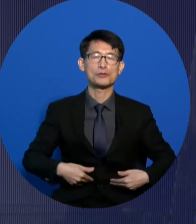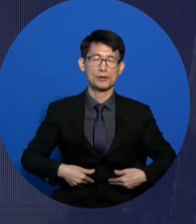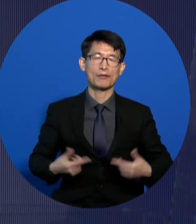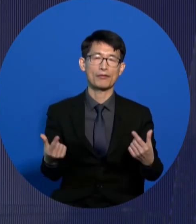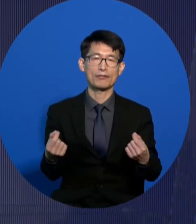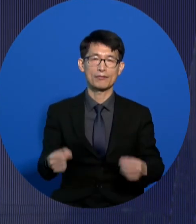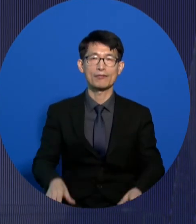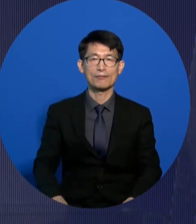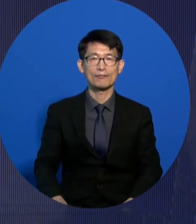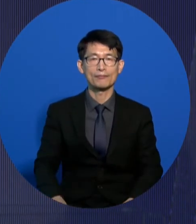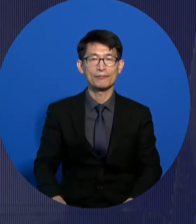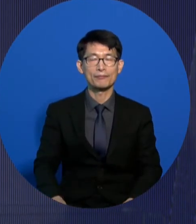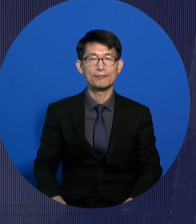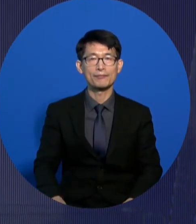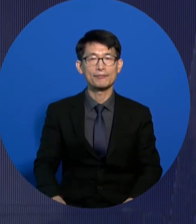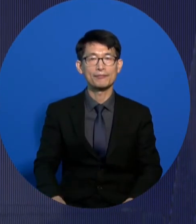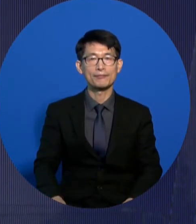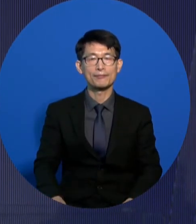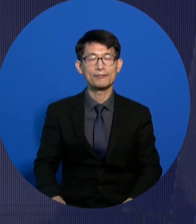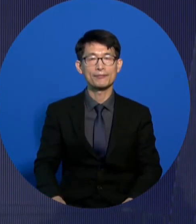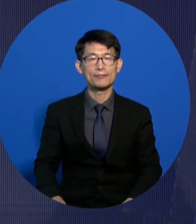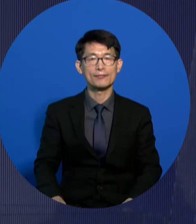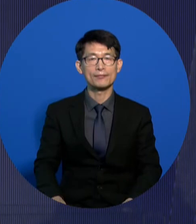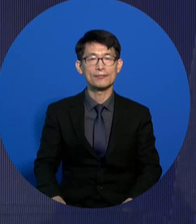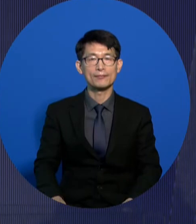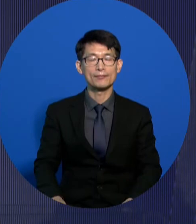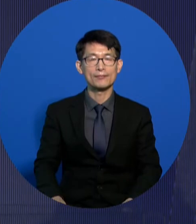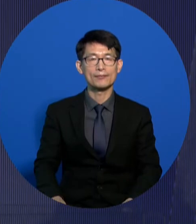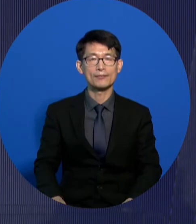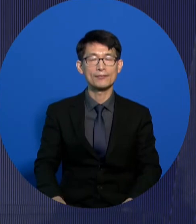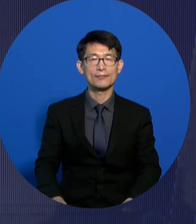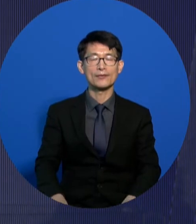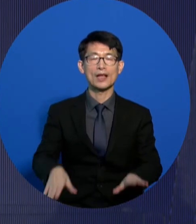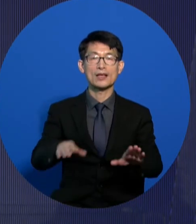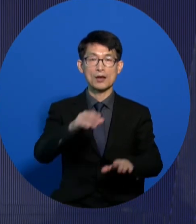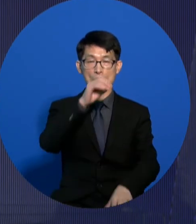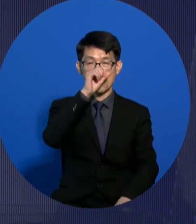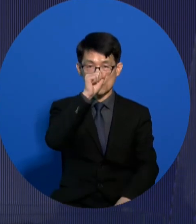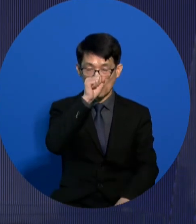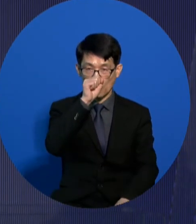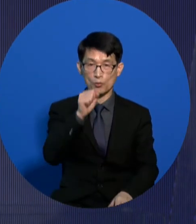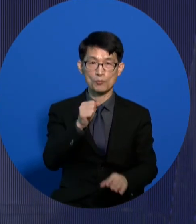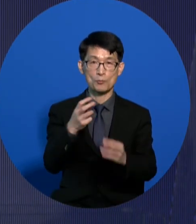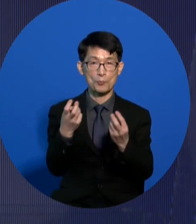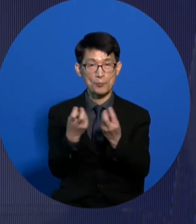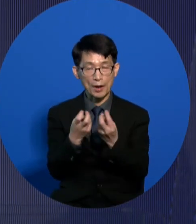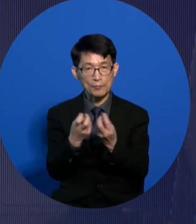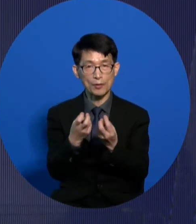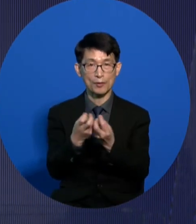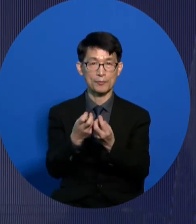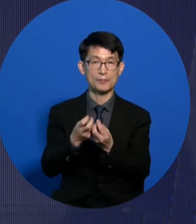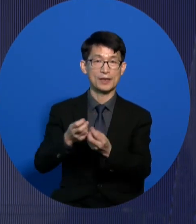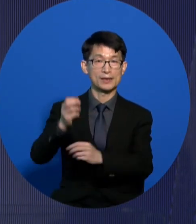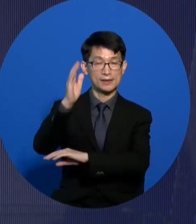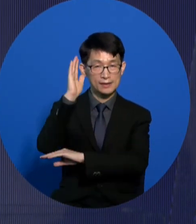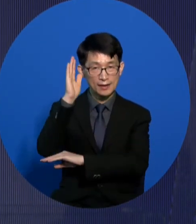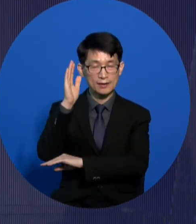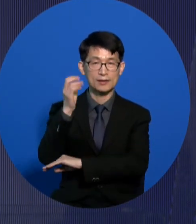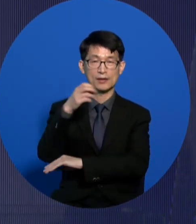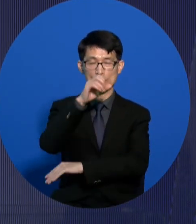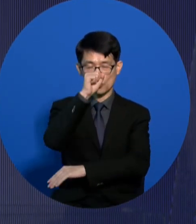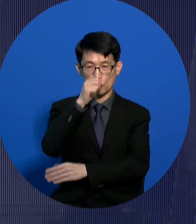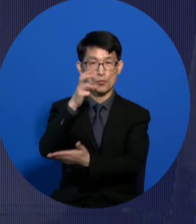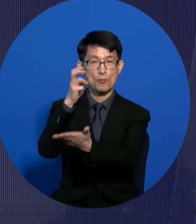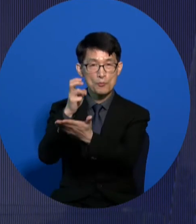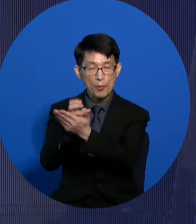아까 얘기했지만은 아무리 좋은 법, 아무리 좋은 정책을 내놔도 거기에 맞는 예산이 동반되지